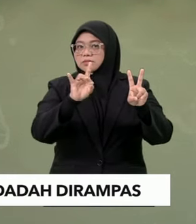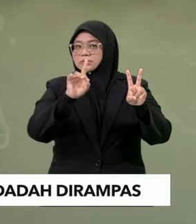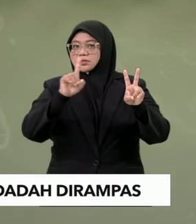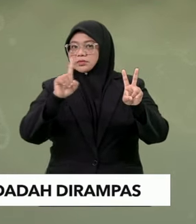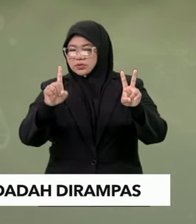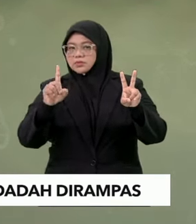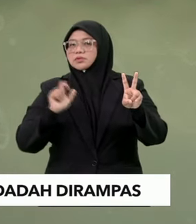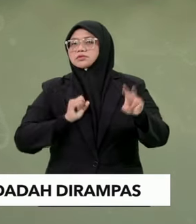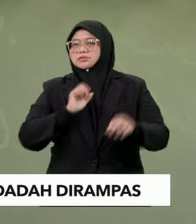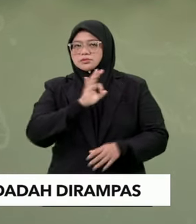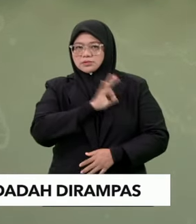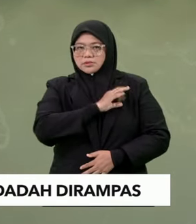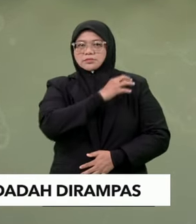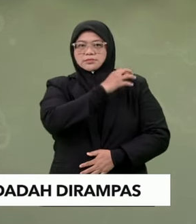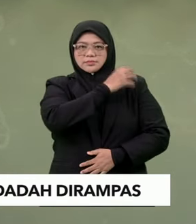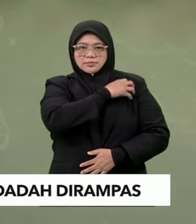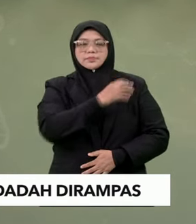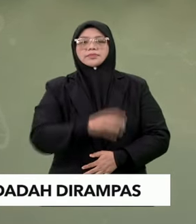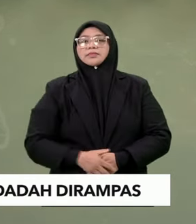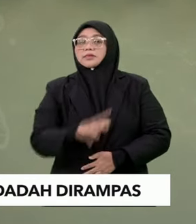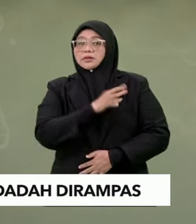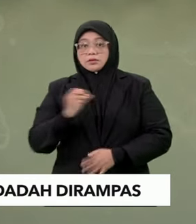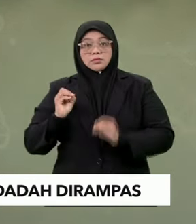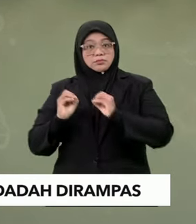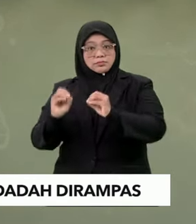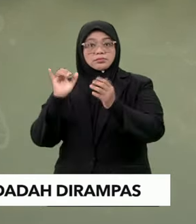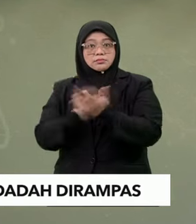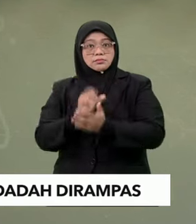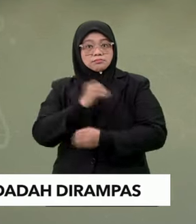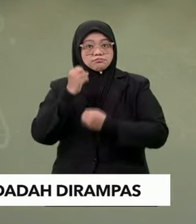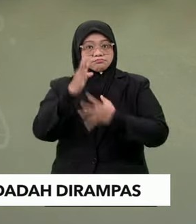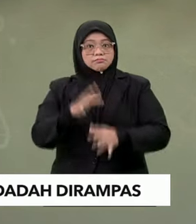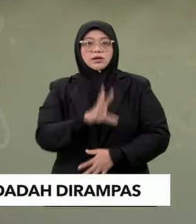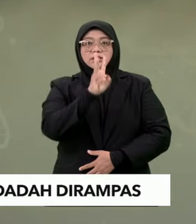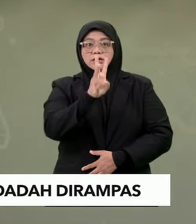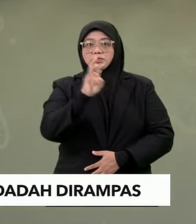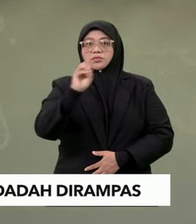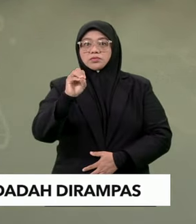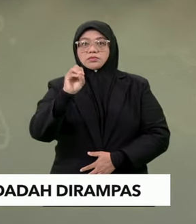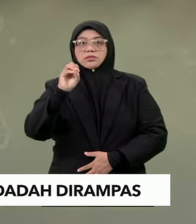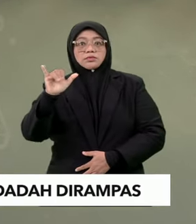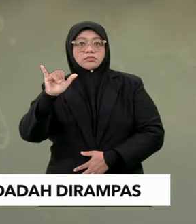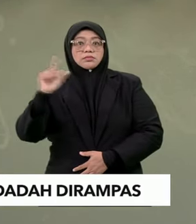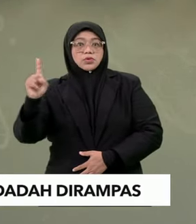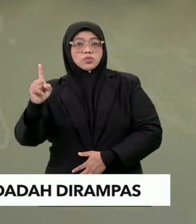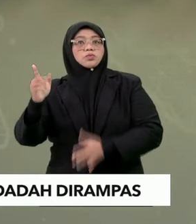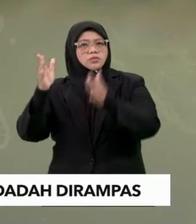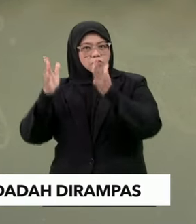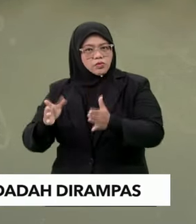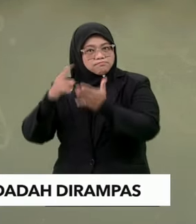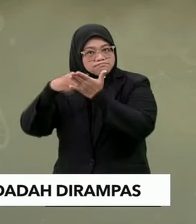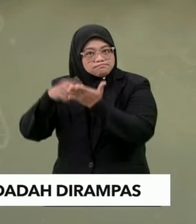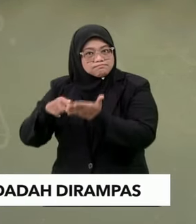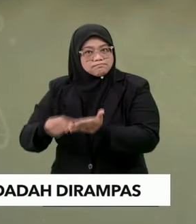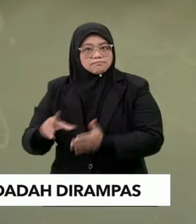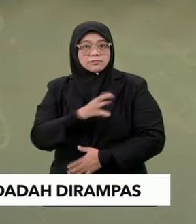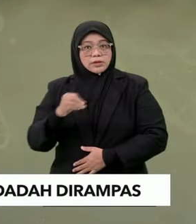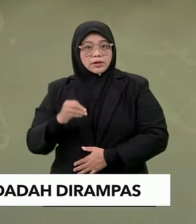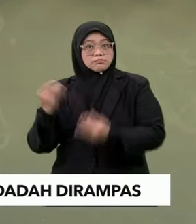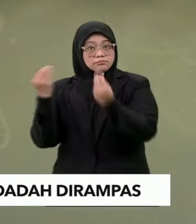281 pegawai dan anggota dan dalam operasi itu Beliau berkata 661 individu diperiksa dan